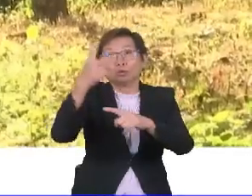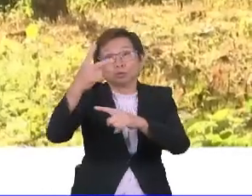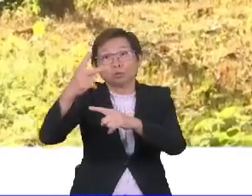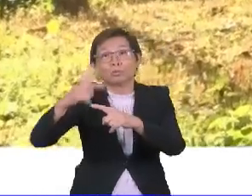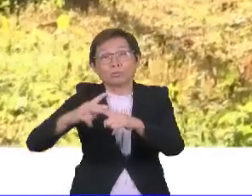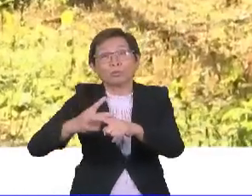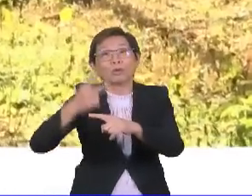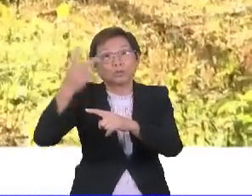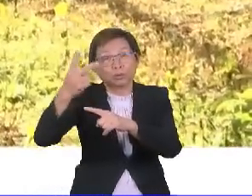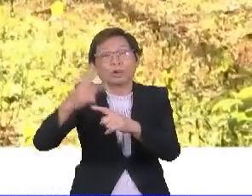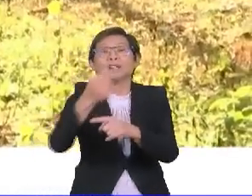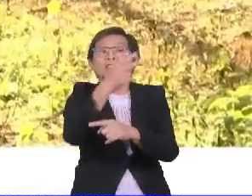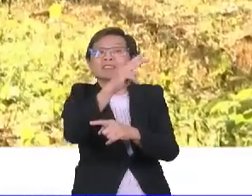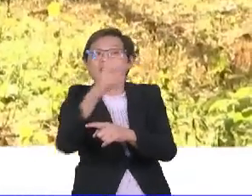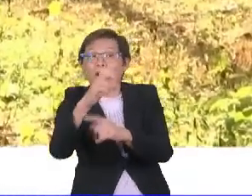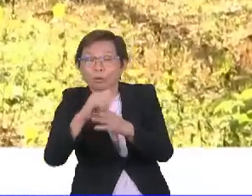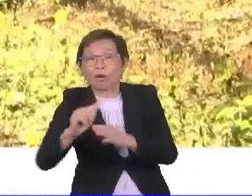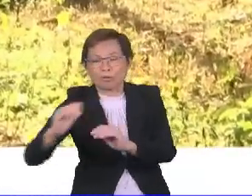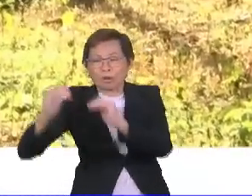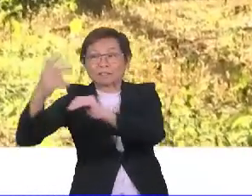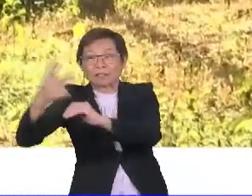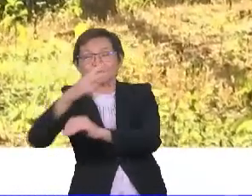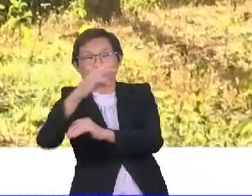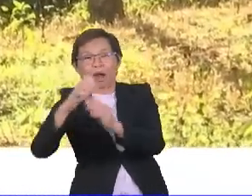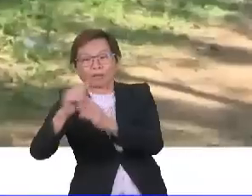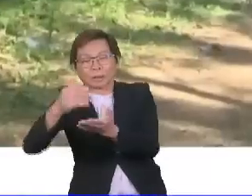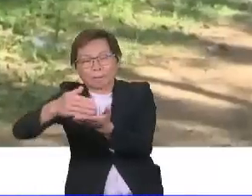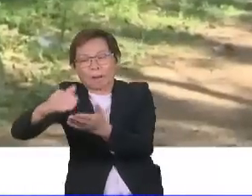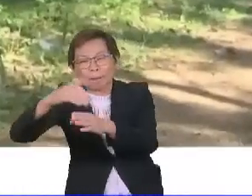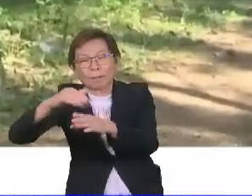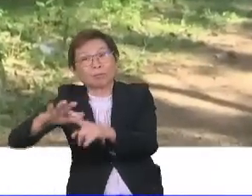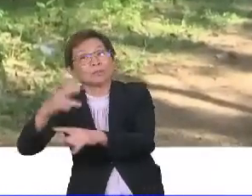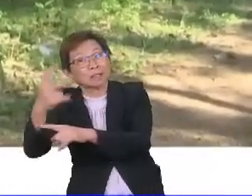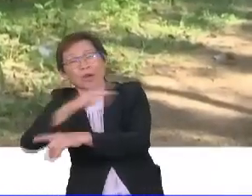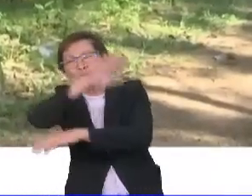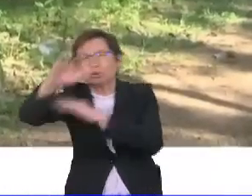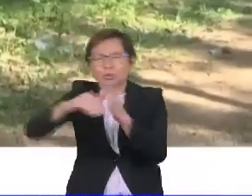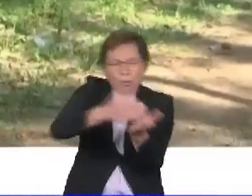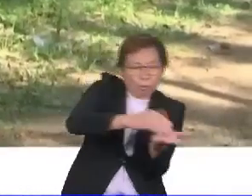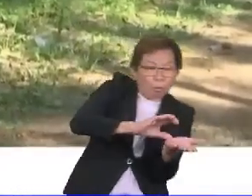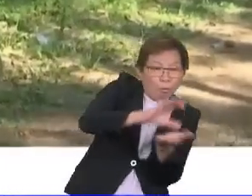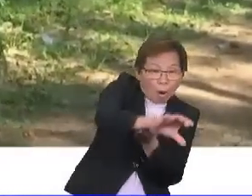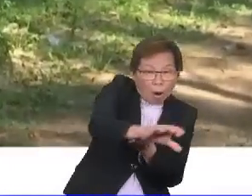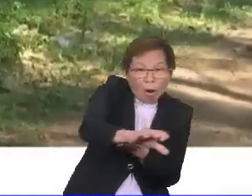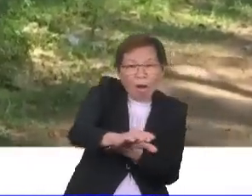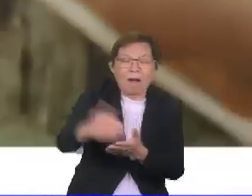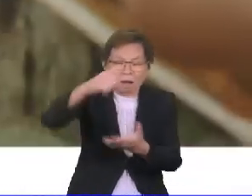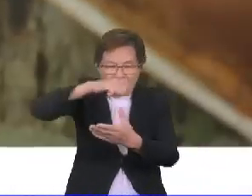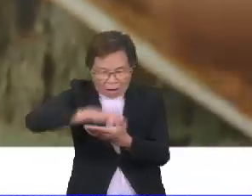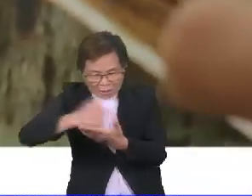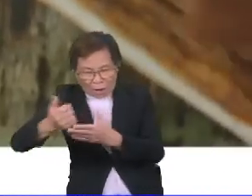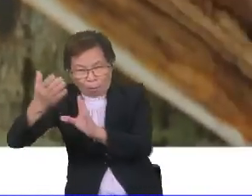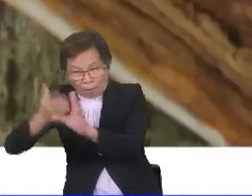melibatkan nilai 300 Ringgit dan fase ketiga 200 Ringgit dibayar pada match semua bayaran akan dibuat secara